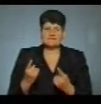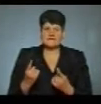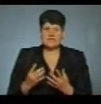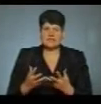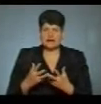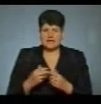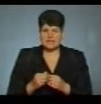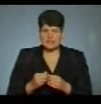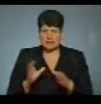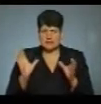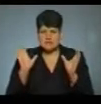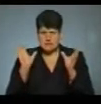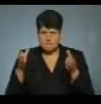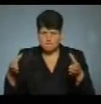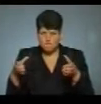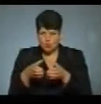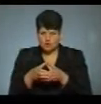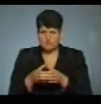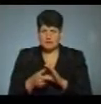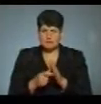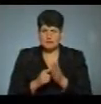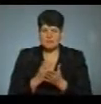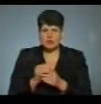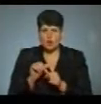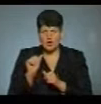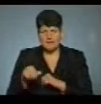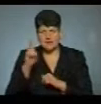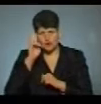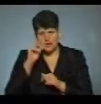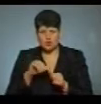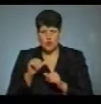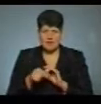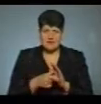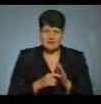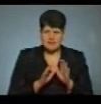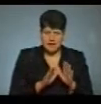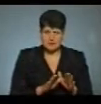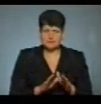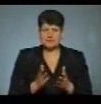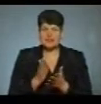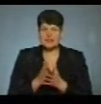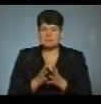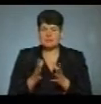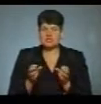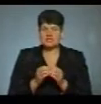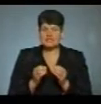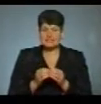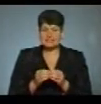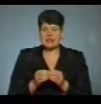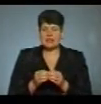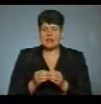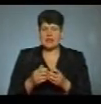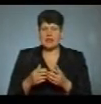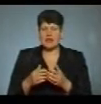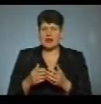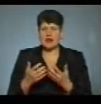і буксованих приміщень, які мають окремі туалети, які мають окремі кімнати. Є більше 10 апаратів штучної